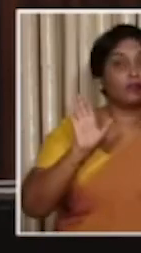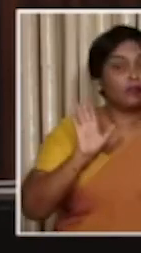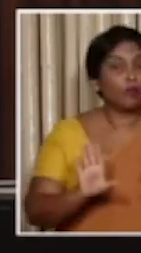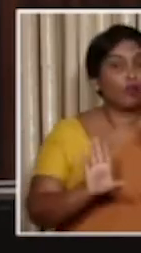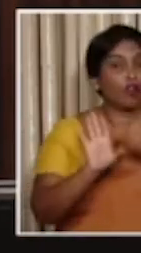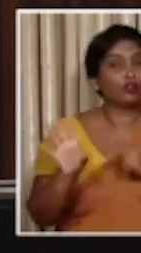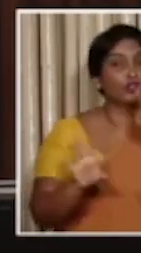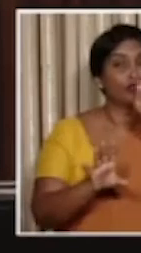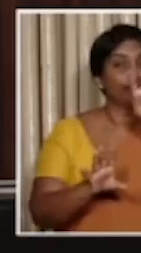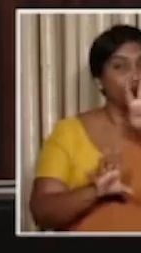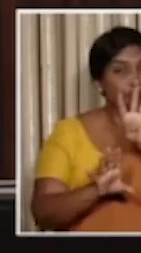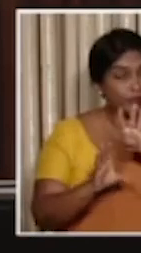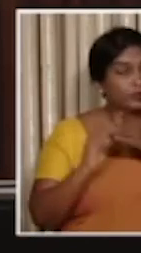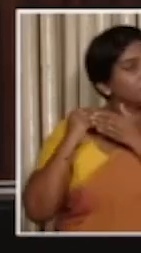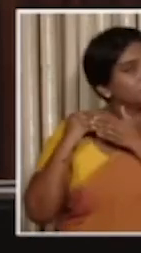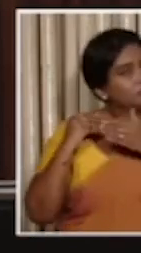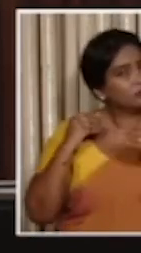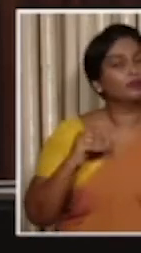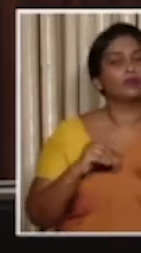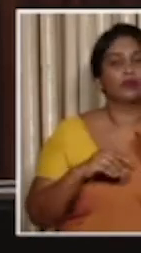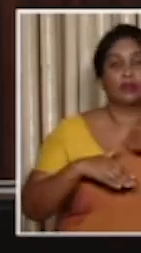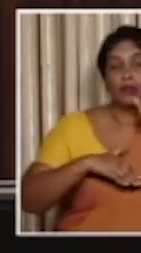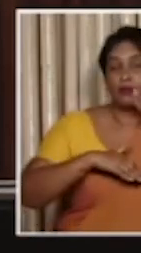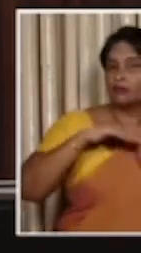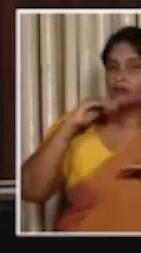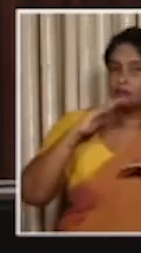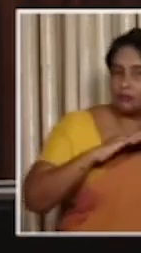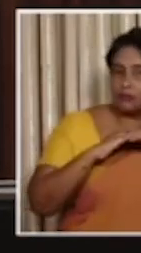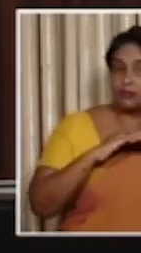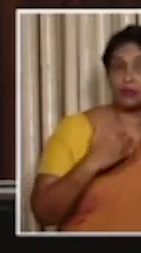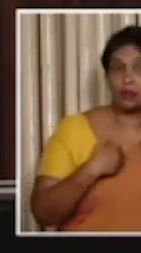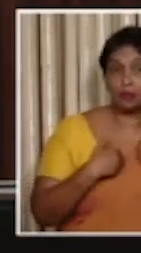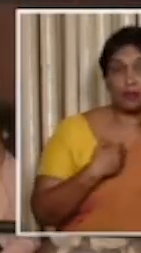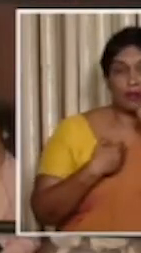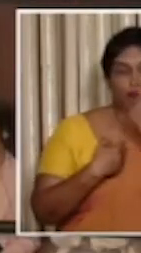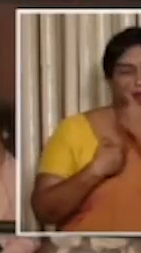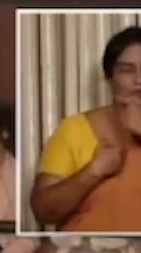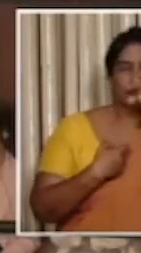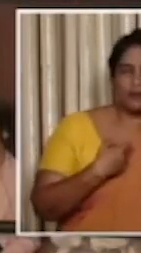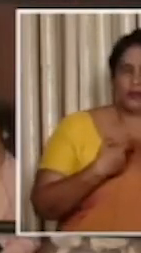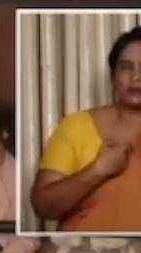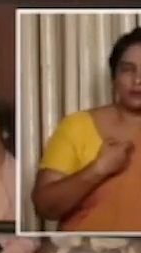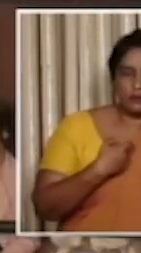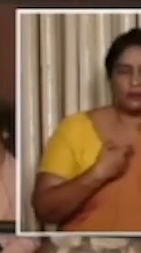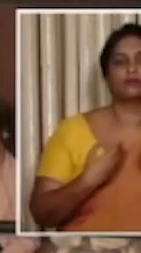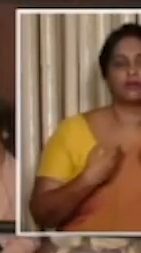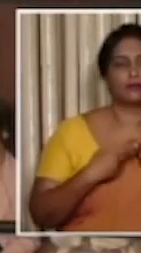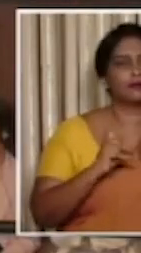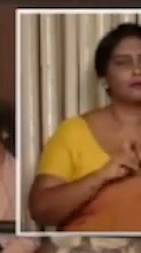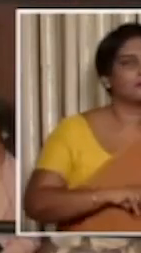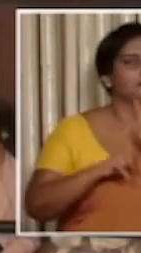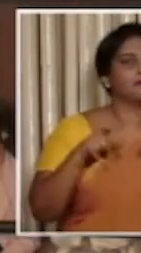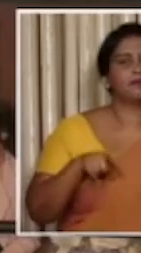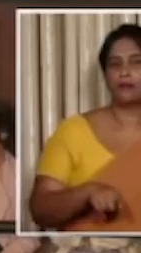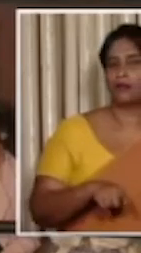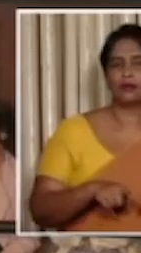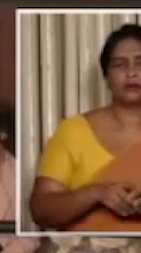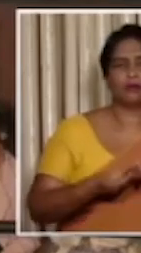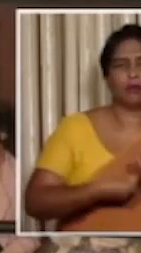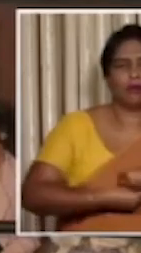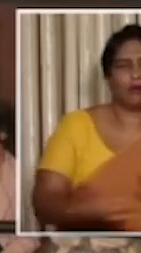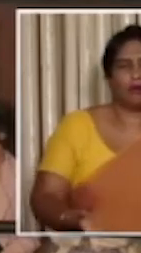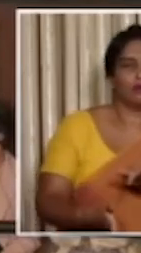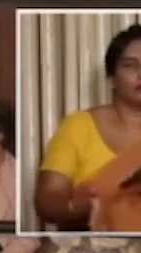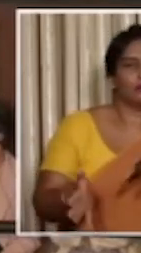අවුරුදු 24 තුළ අපි ප්‍රායෝගිකව මගේ ඇස්වලින් මම දැකලා තිබෙනවා මේ පාර්ලිමේන්තුවේ පිරිහීමට භාජනය වූ